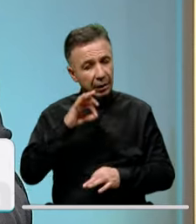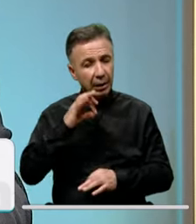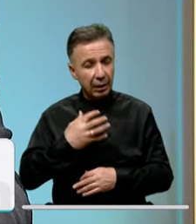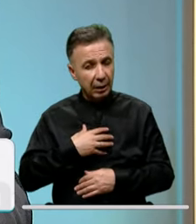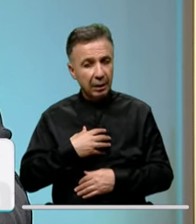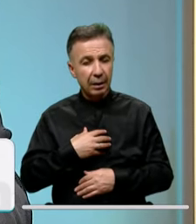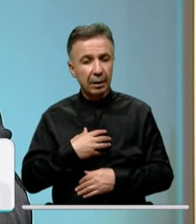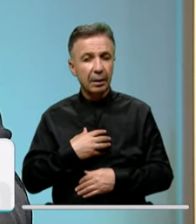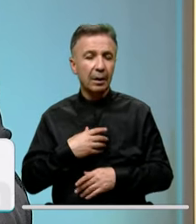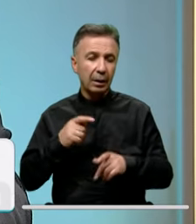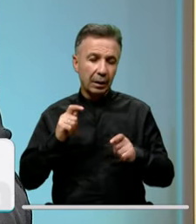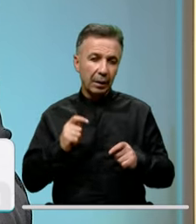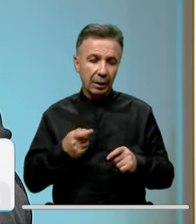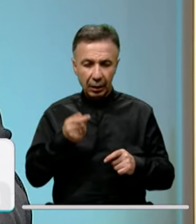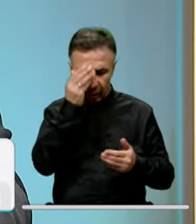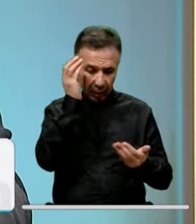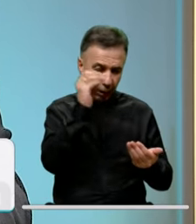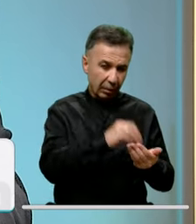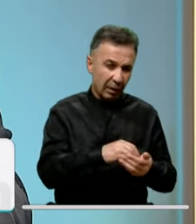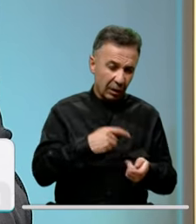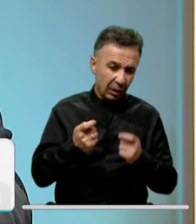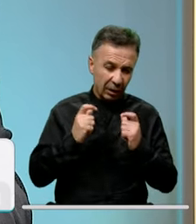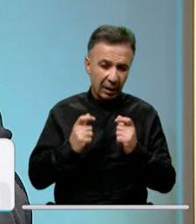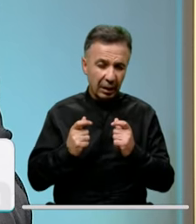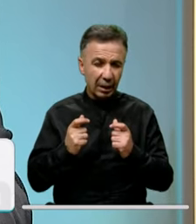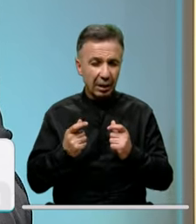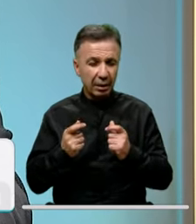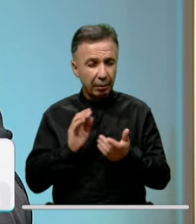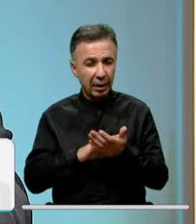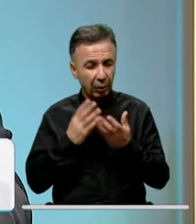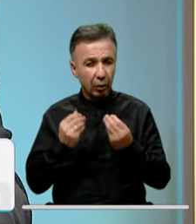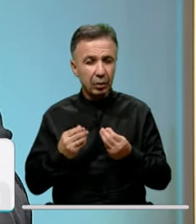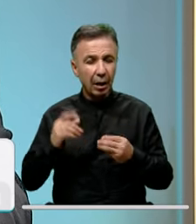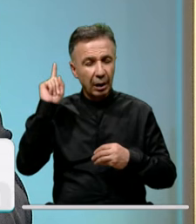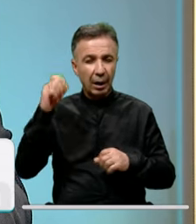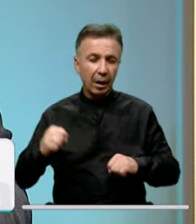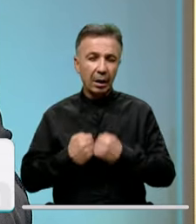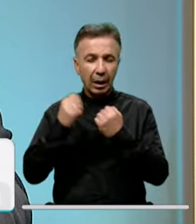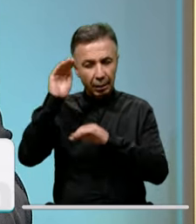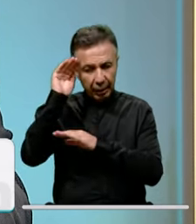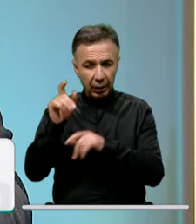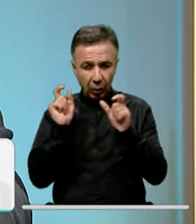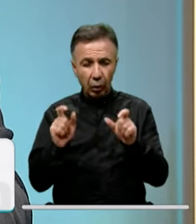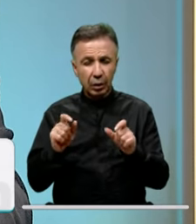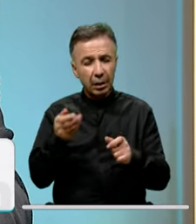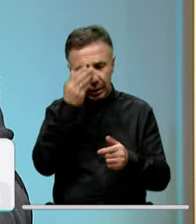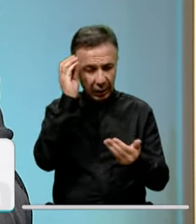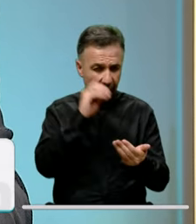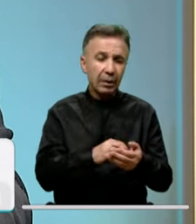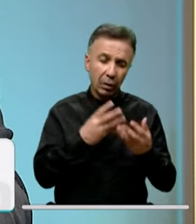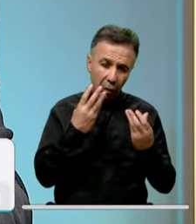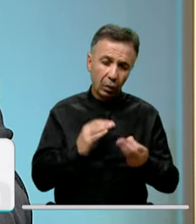yapıyor. İş yerimde işlerin bereketli olsun, Allah kazadan beladan saklasın diye sadaka verebilir mi? Verir.